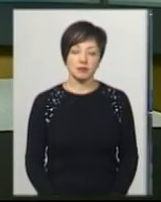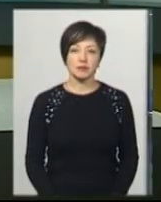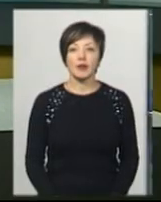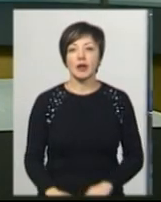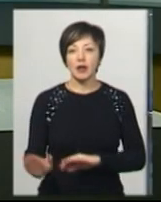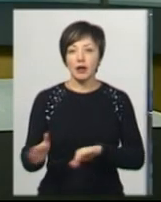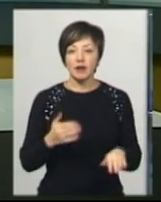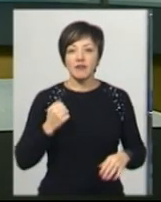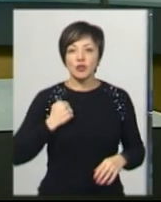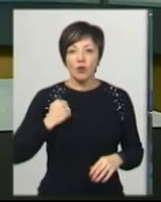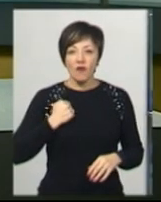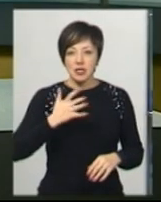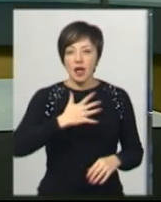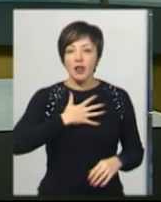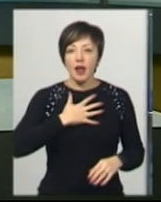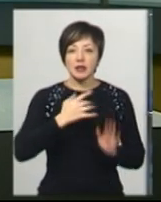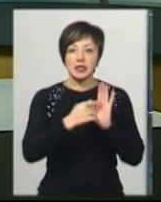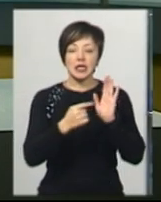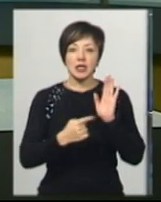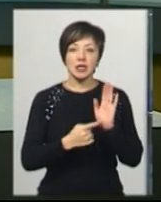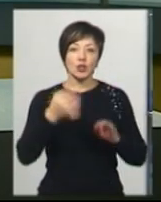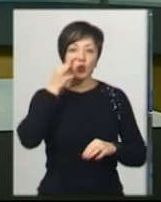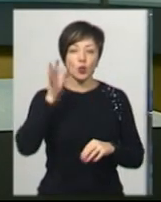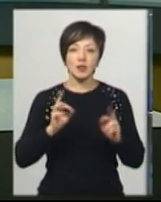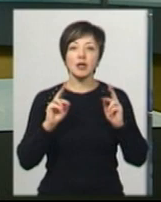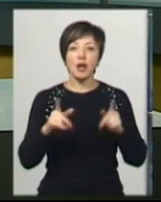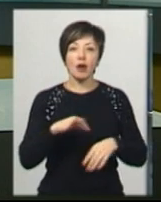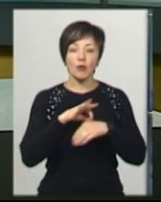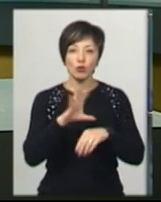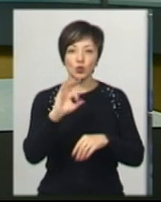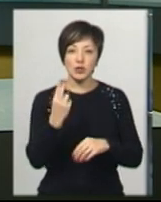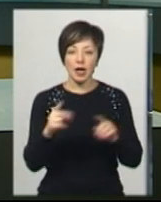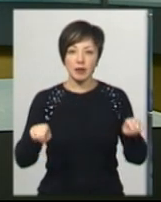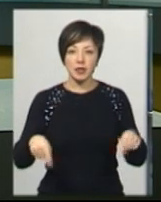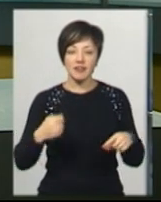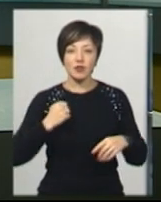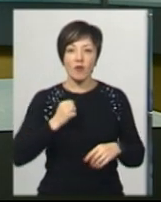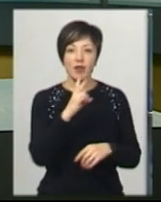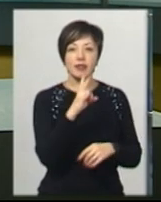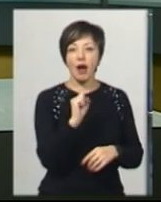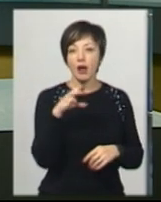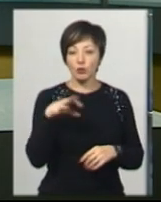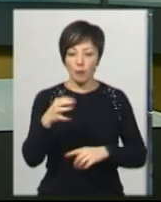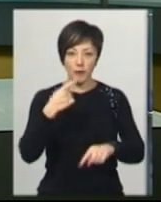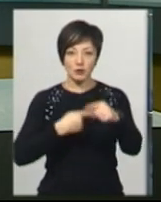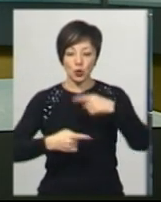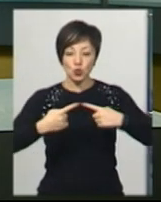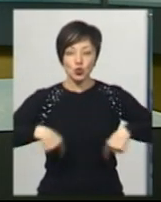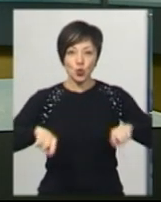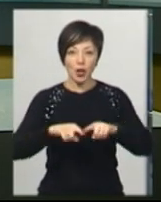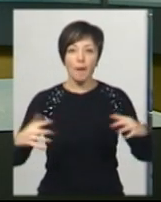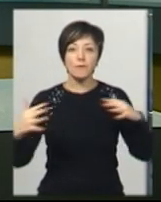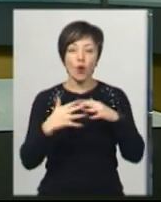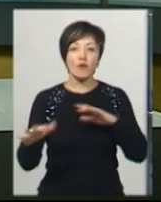Хмельницький. Військові з Канади сьогодні ділилися досвідом, як проходять соціальну реабілітацію військові НАТО, повертаючись із зон бойових дій.